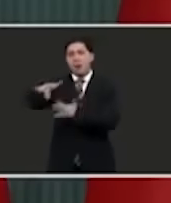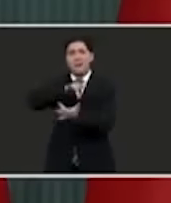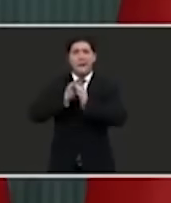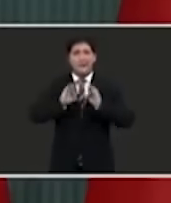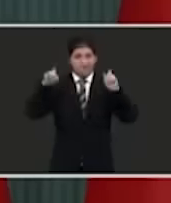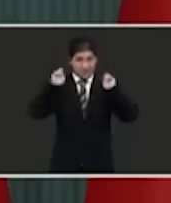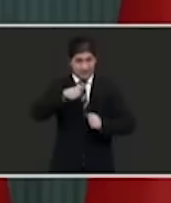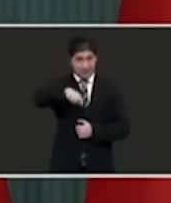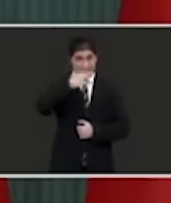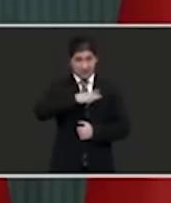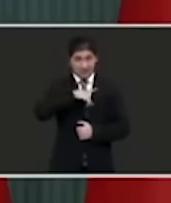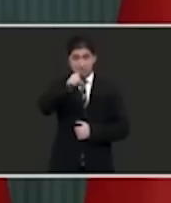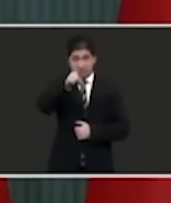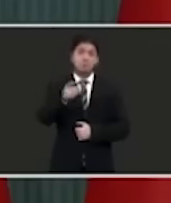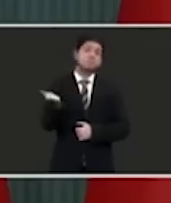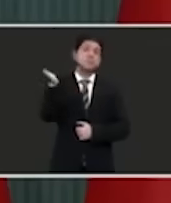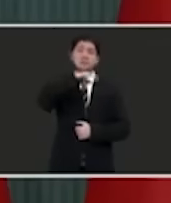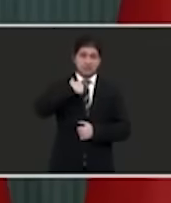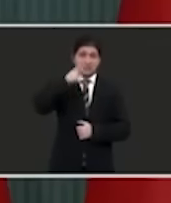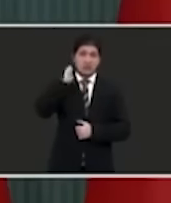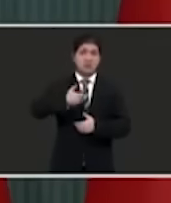hatırlatmak istediğim bir gerçek var.